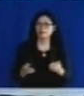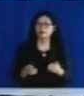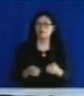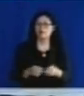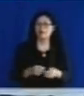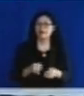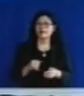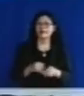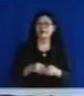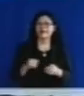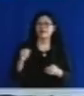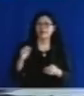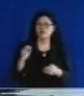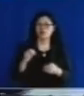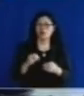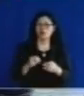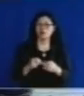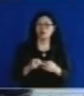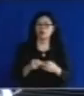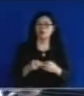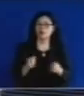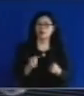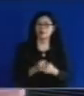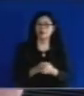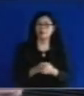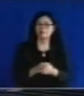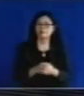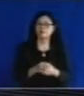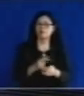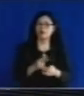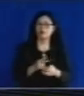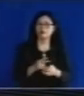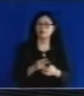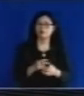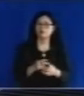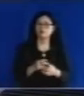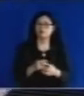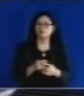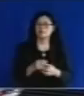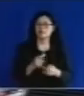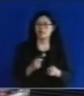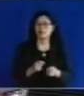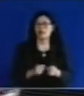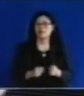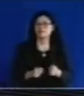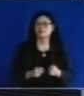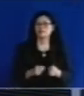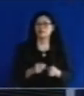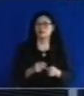investor, tetapi tentu saja dengan tetap menjaga lingkungan hidup yang tetap terjaga.